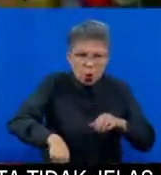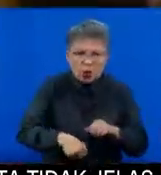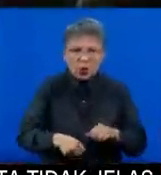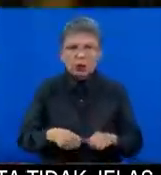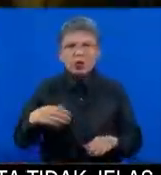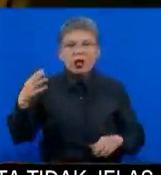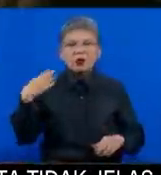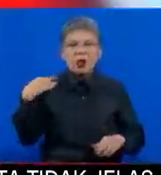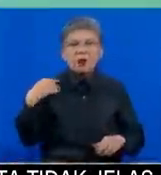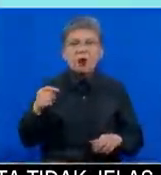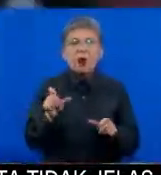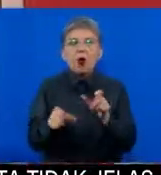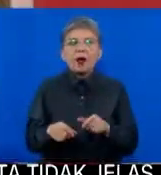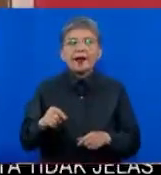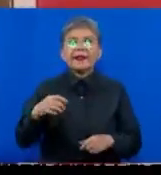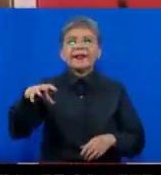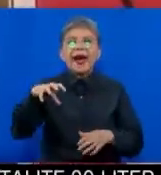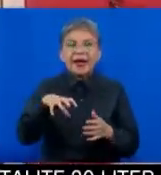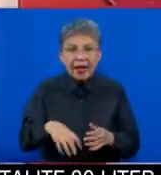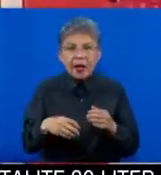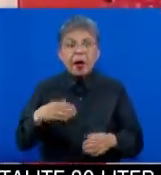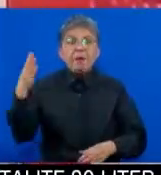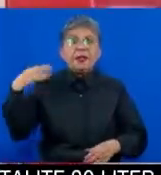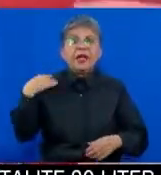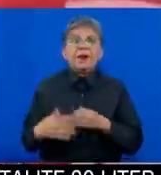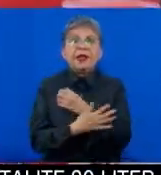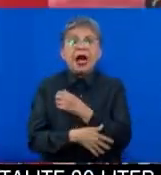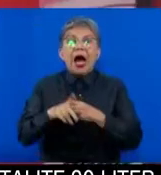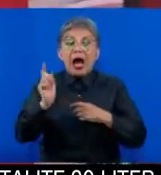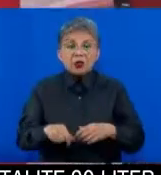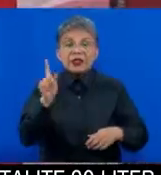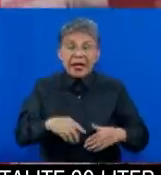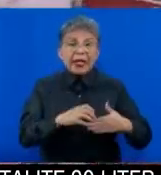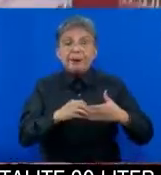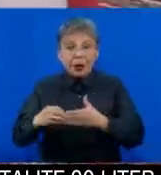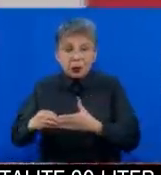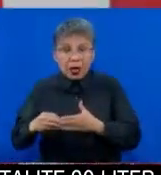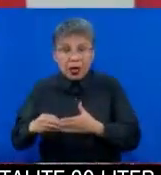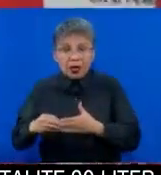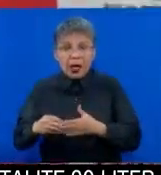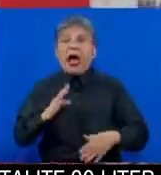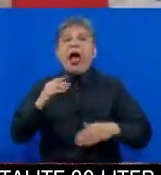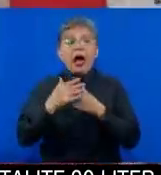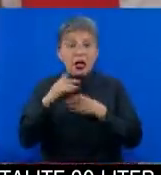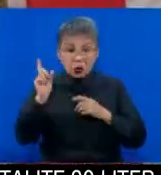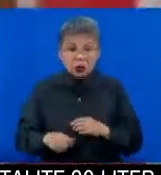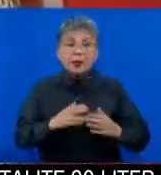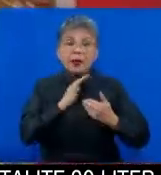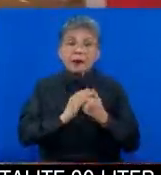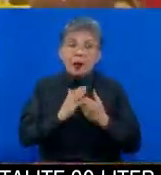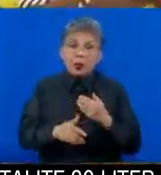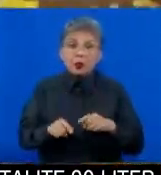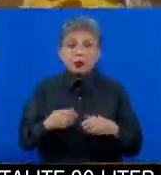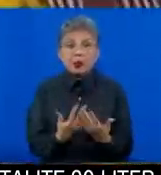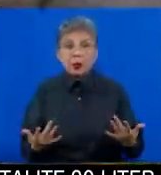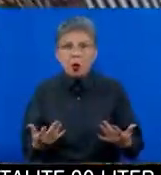bertugas menjadi abdi negara, pejabat negara yang seharusnya menjadi panutan bahkan mengayomi masyarakat. Bukan justru